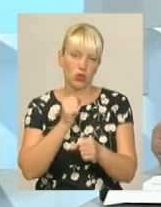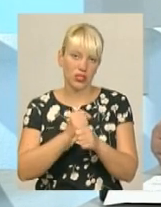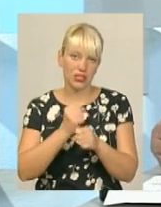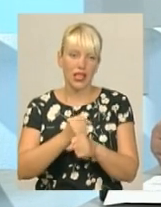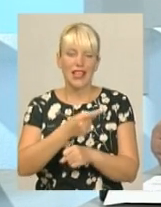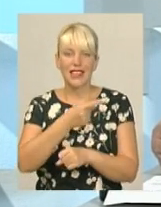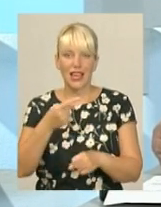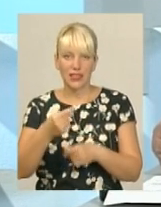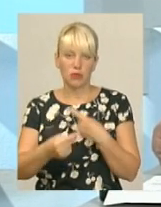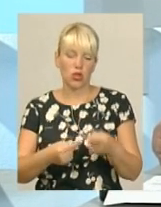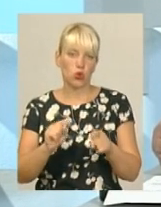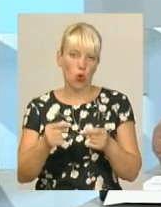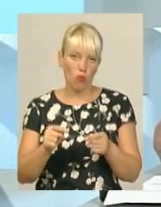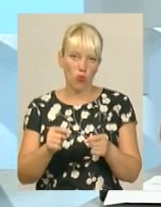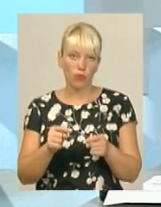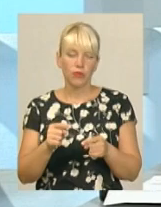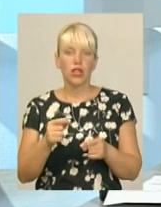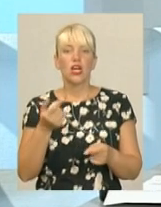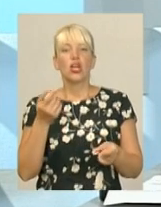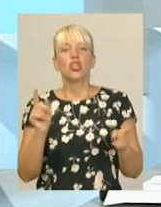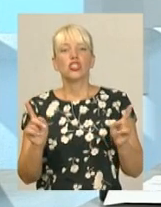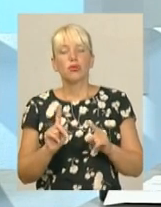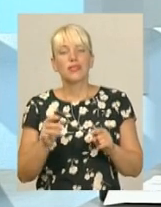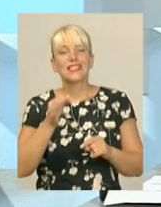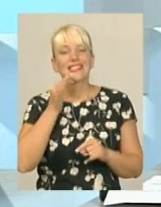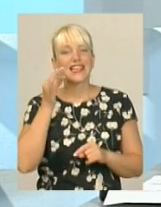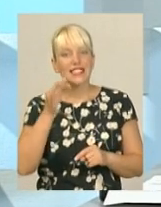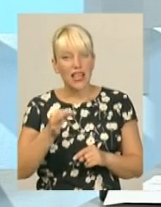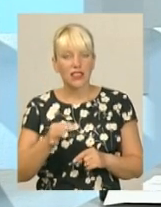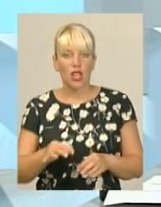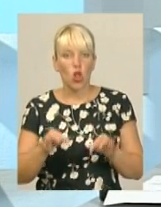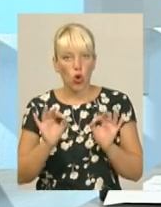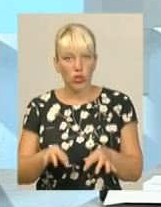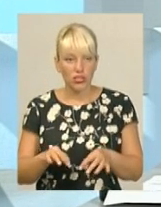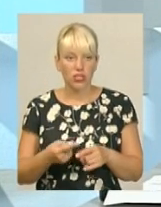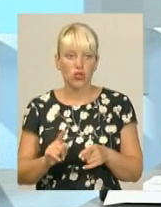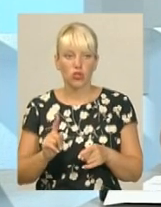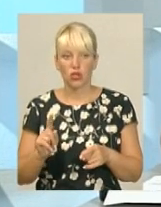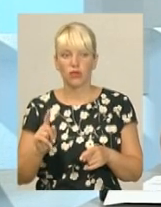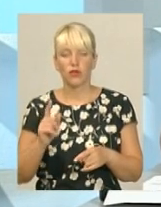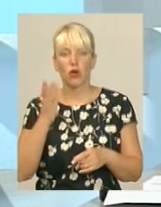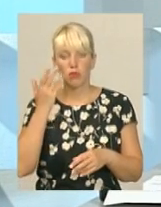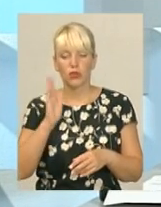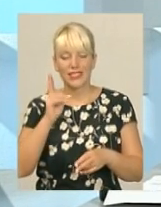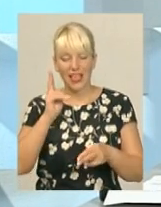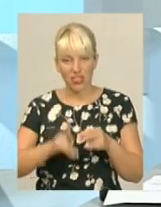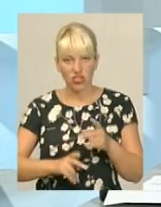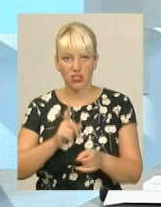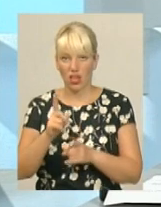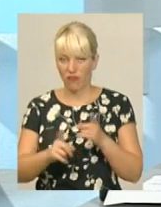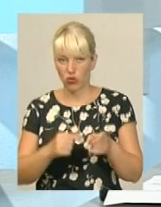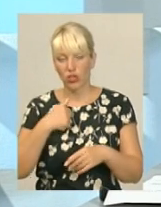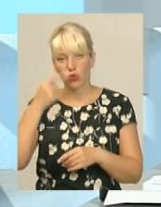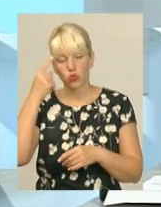негативним наслідкам. Тому, щоб сказати логічно, коли будуть закінчені реформи, я думаю, що